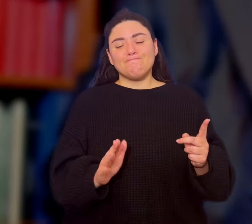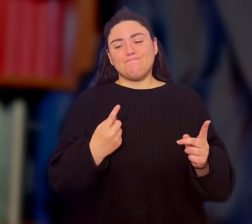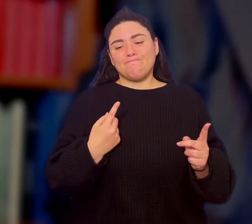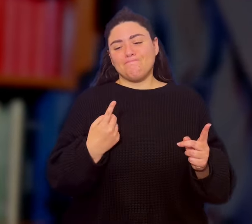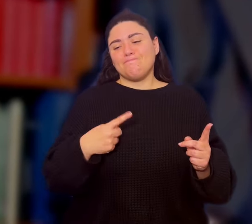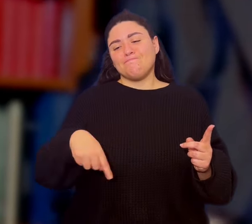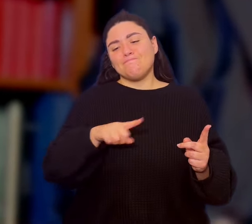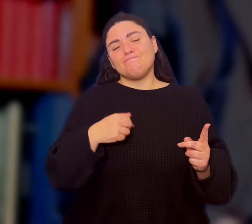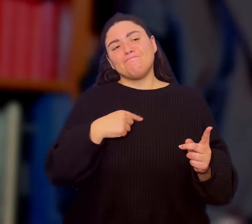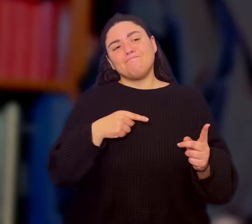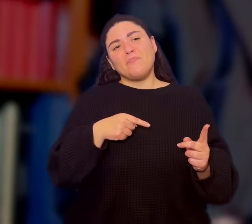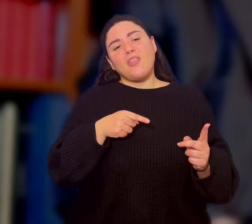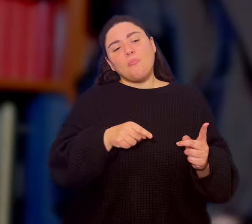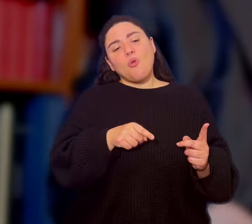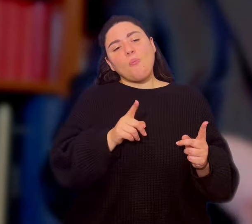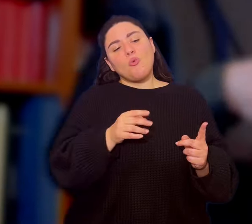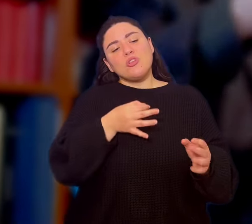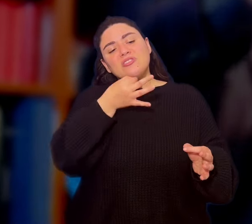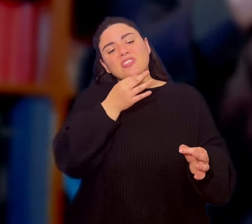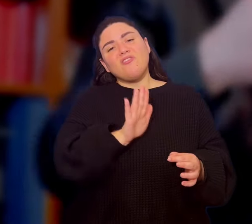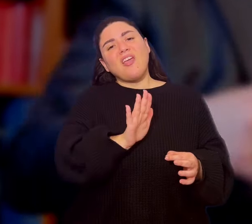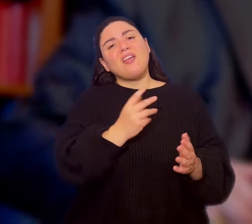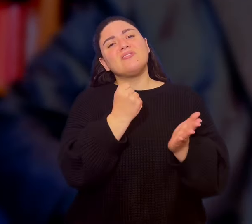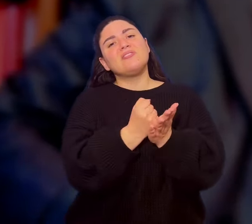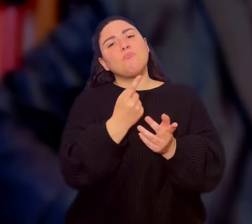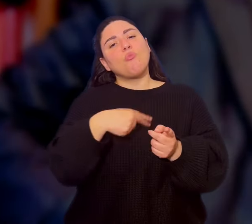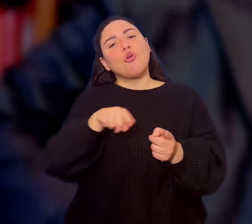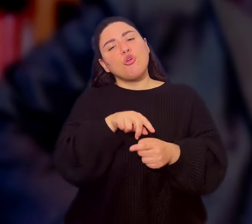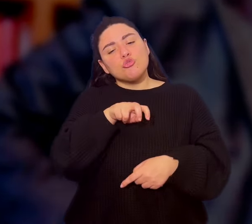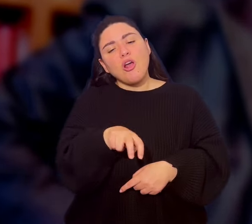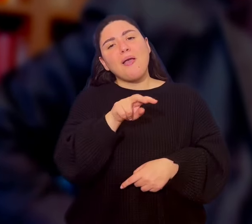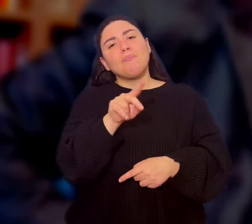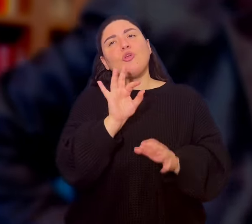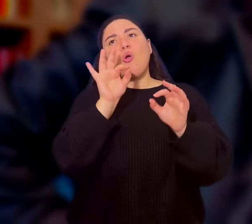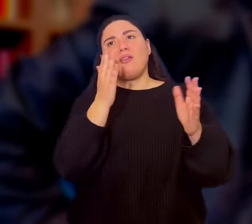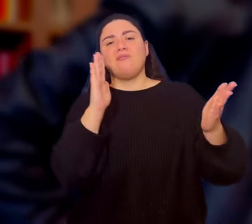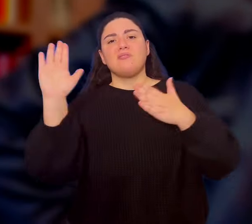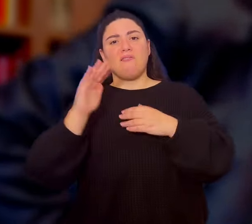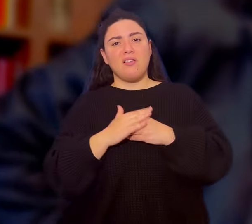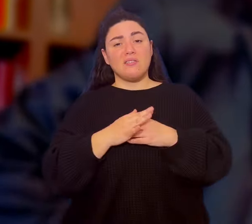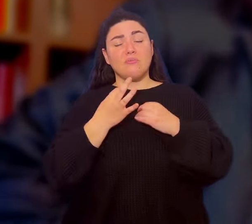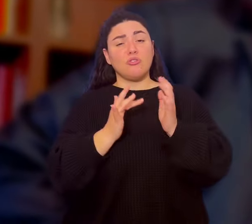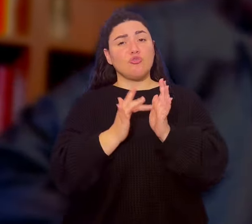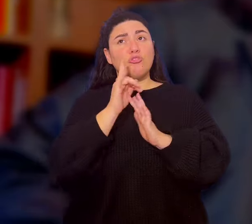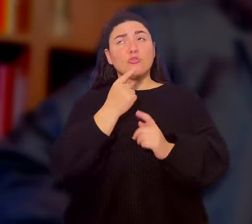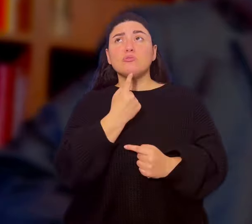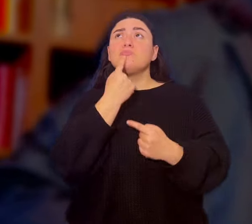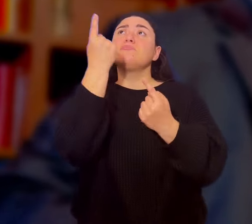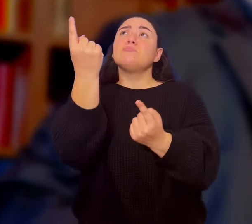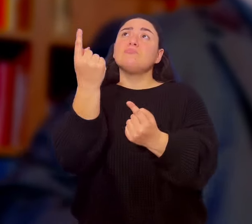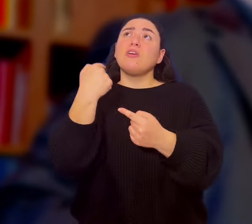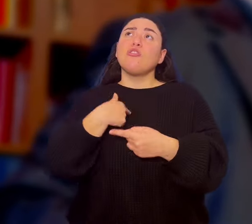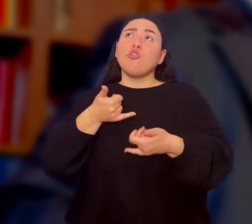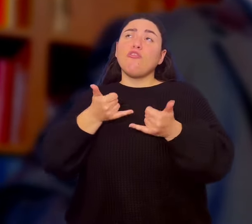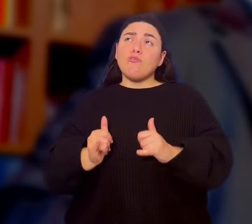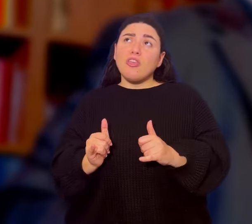realizza il nostro cammino di salvezza Perché Gesù Si rivolge al padre Certo come un servo ma anche